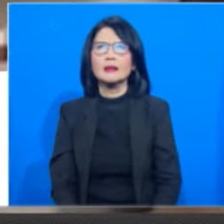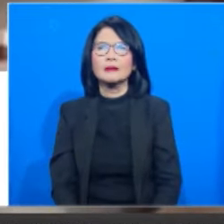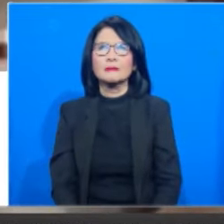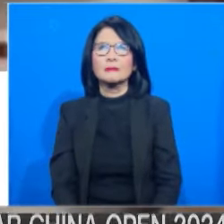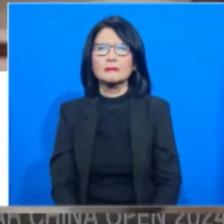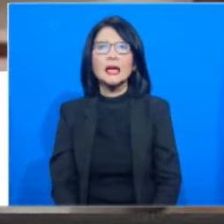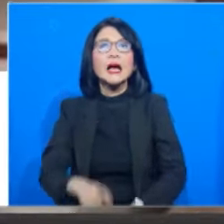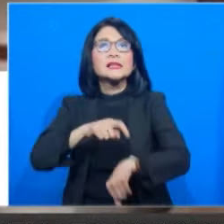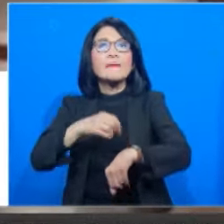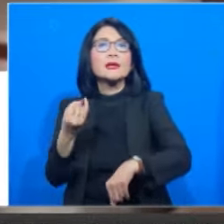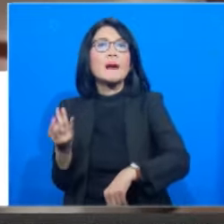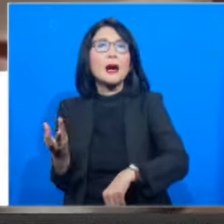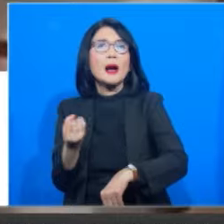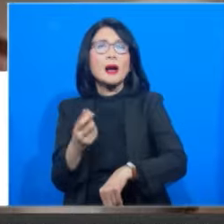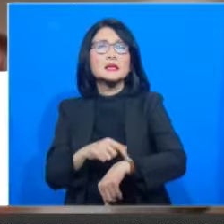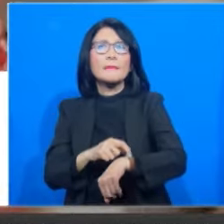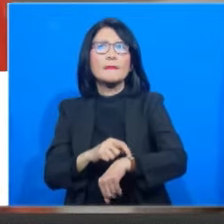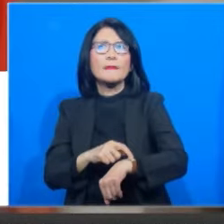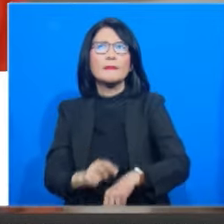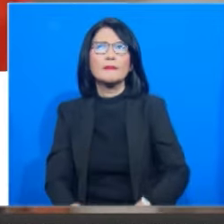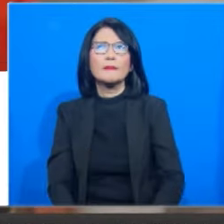Kejadiannya jam berapa, Pak?